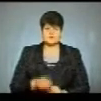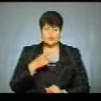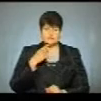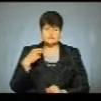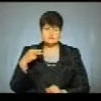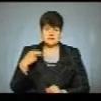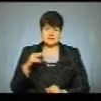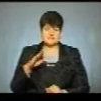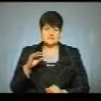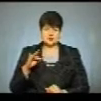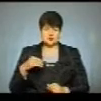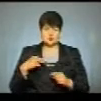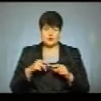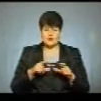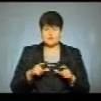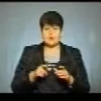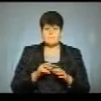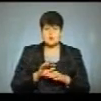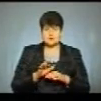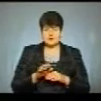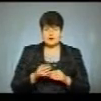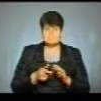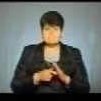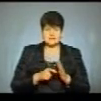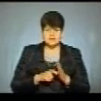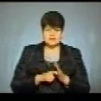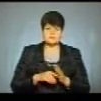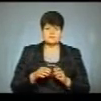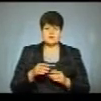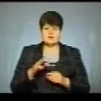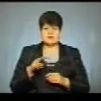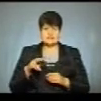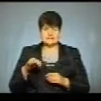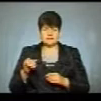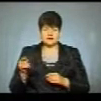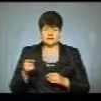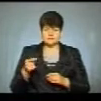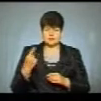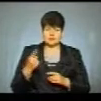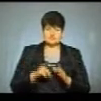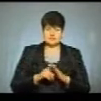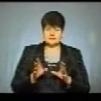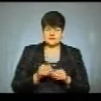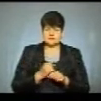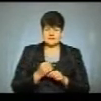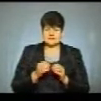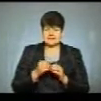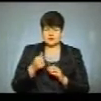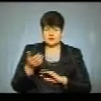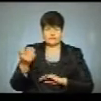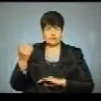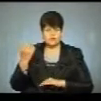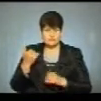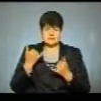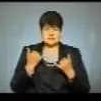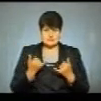президента Вільнюської торгово-промислової та ремісничої палати Сігітаса Леонавічуса, Литва і Тернопільщина почали співпрацювати 10 років тому.